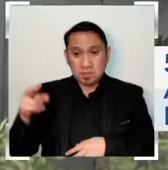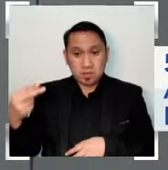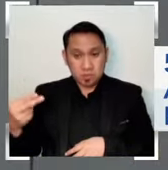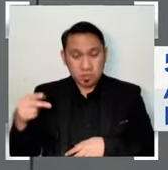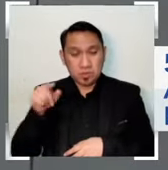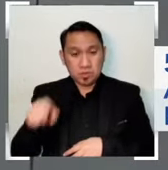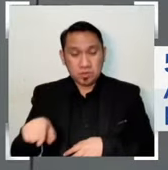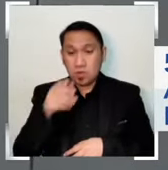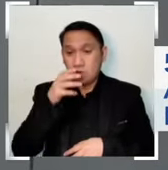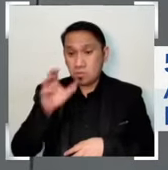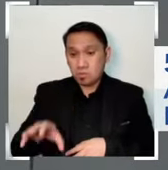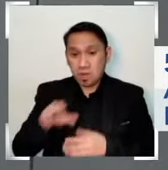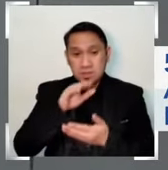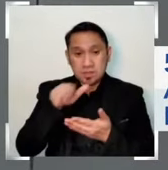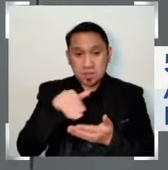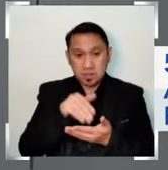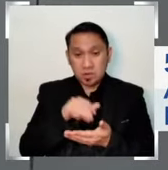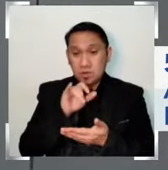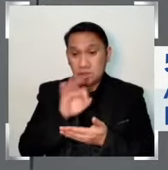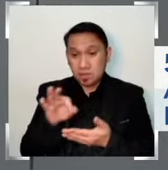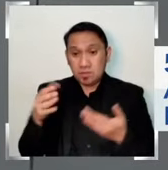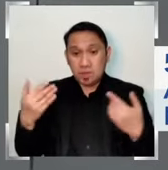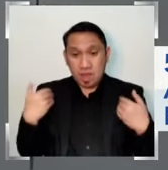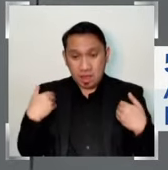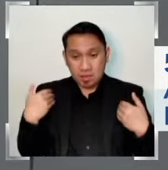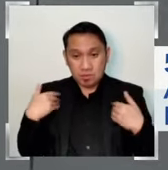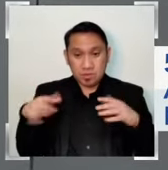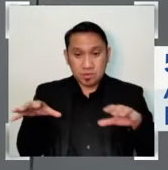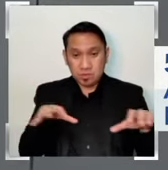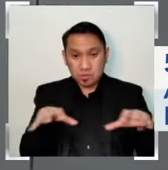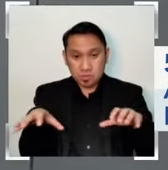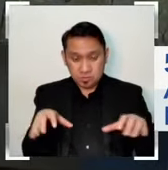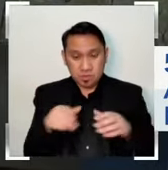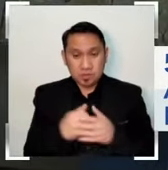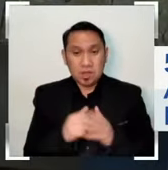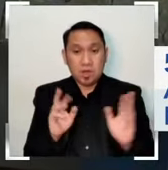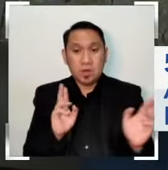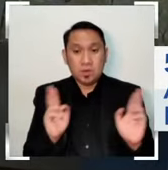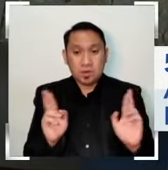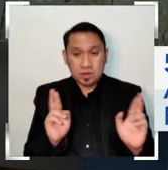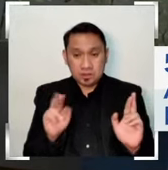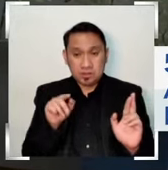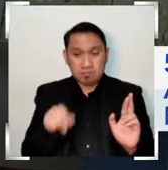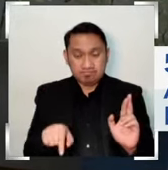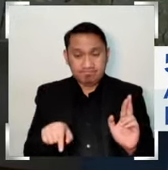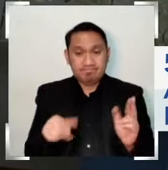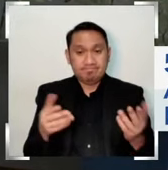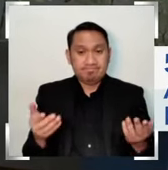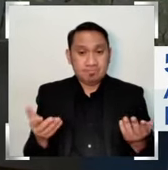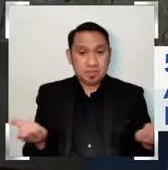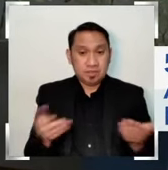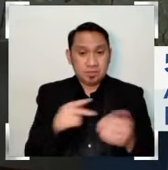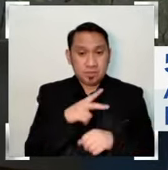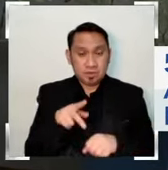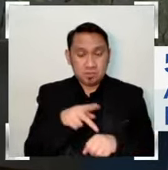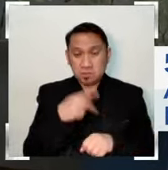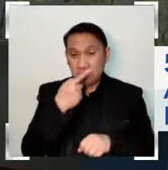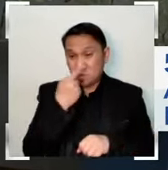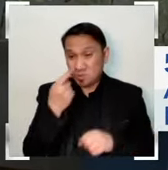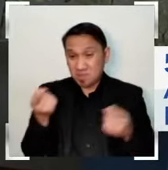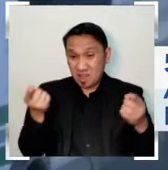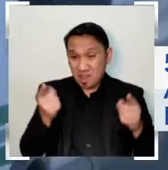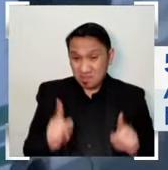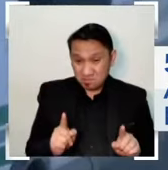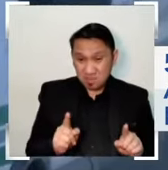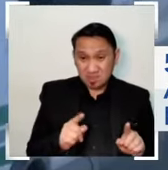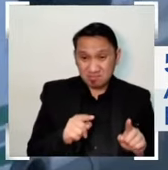center sakaling magkalindol. Napag-usapan ang kahandaan ng bansa sa lindol sa gitna na rin ng naganap na magnitude 7.8 na lindol